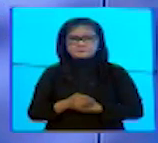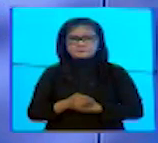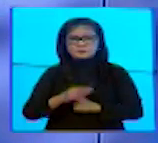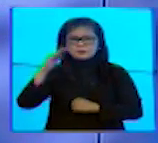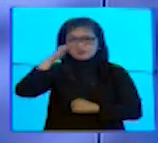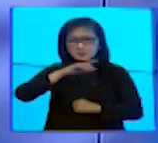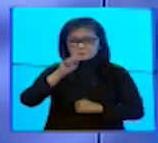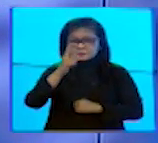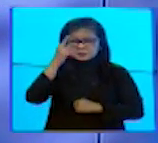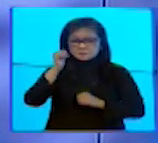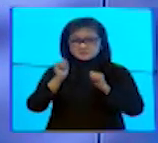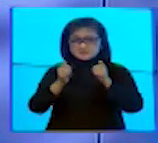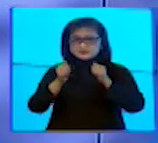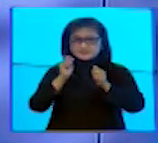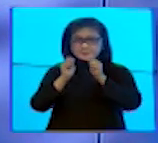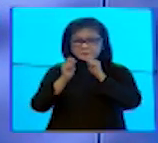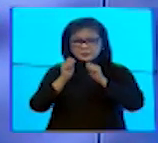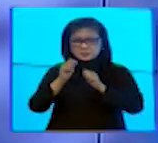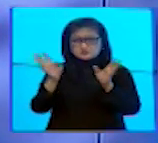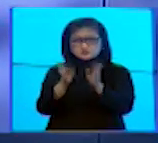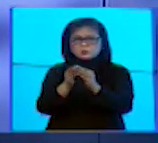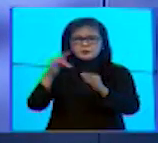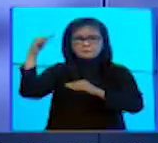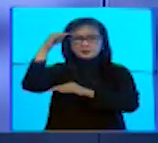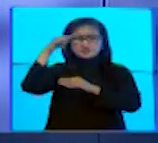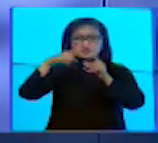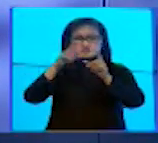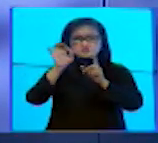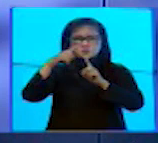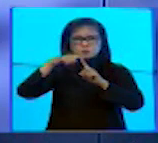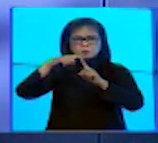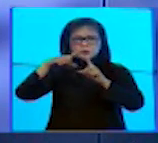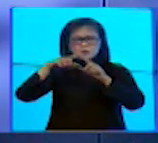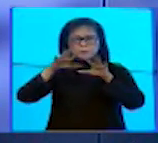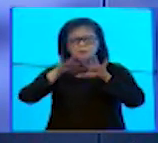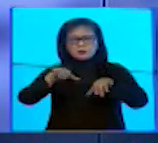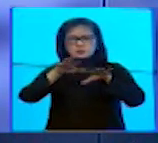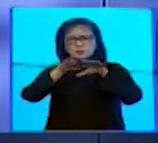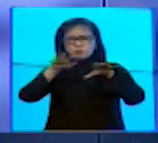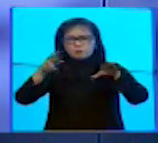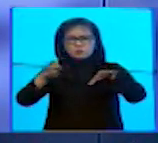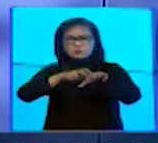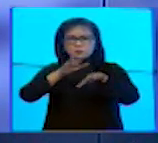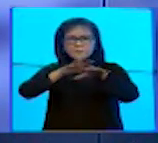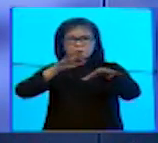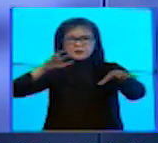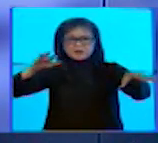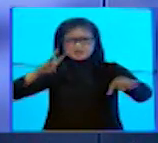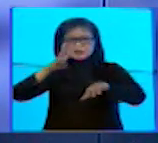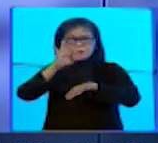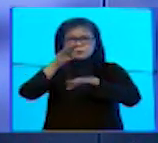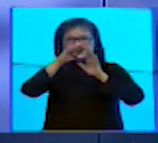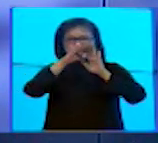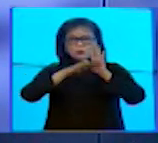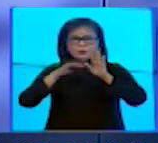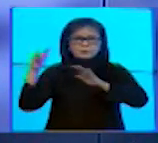Pemirsa, hamin satu jelang Lebaran, sejumlah Bandara Soekarno-Hatta masih dipadati penumpang. Sedikitnya 30 jadwal penerbangan domestik dan luar negeri